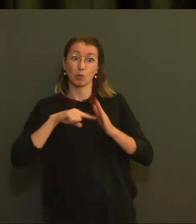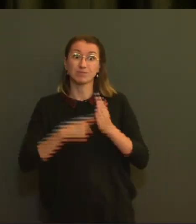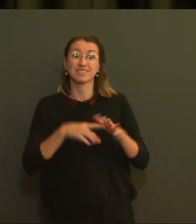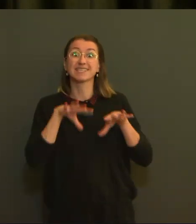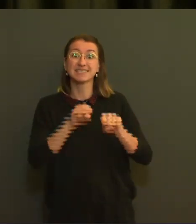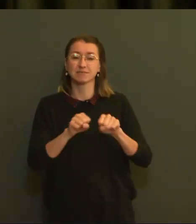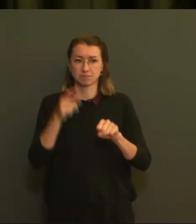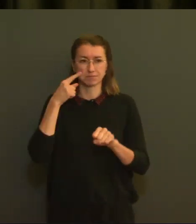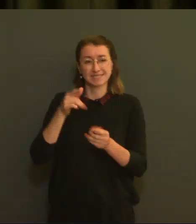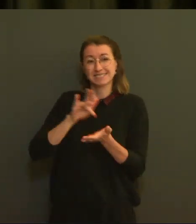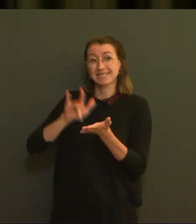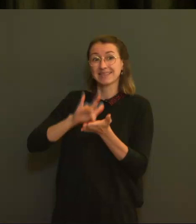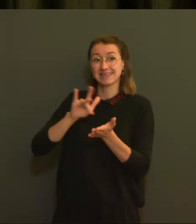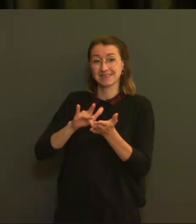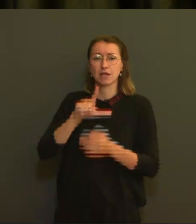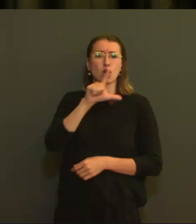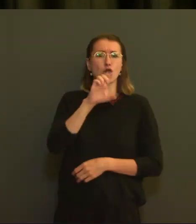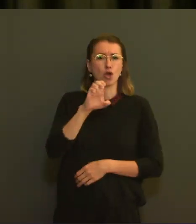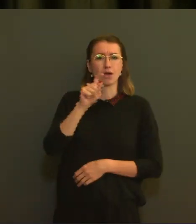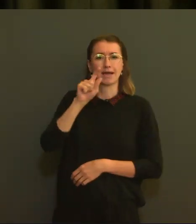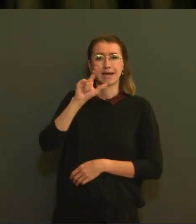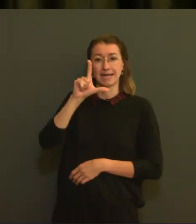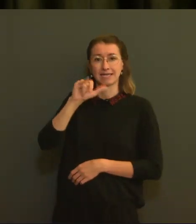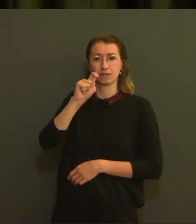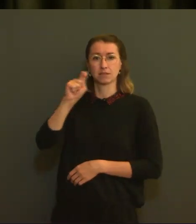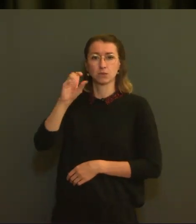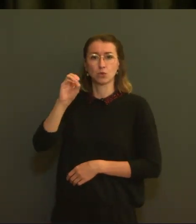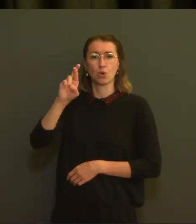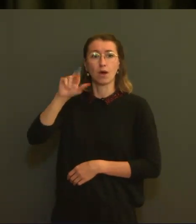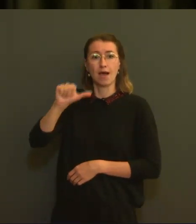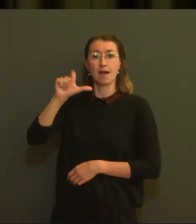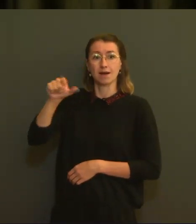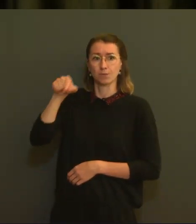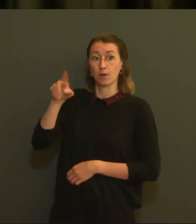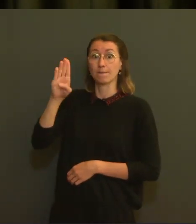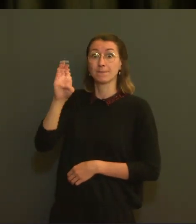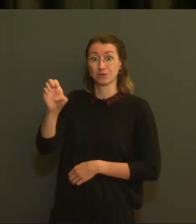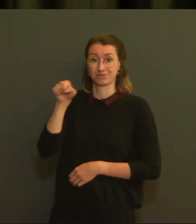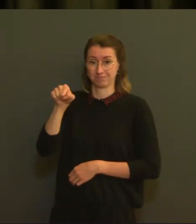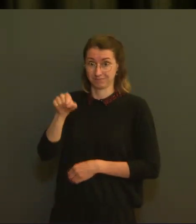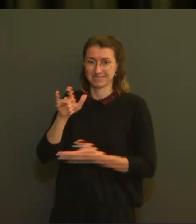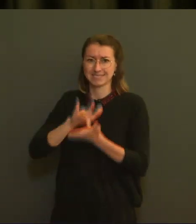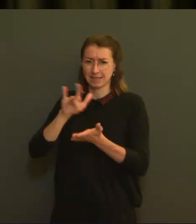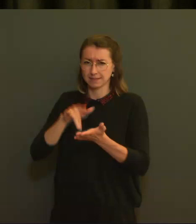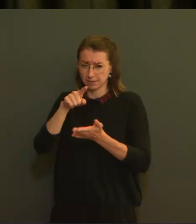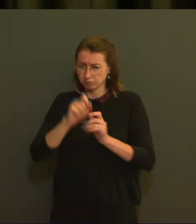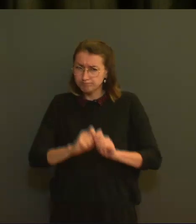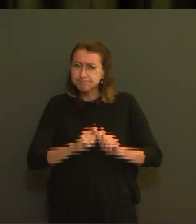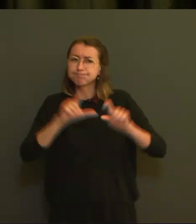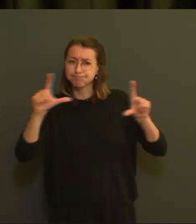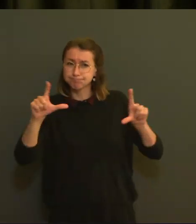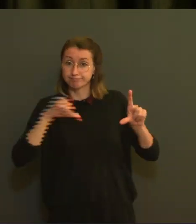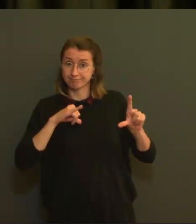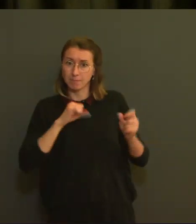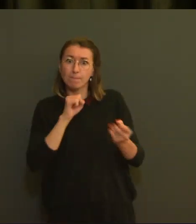lelittoral.be. Vous retrouverez aussi sur ce site un baromètre d'occupation des plages et nous conseillons à tous ceux qui prévoient de se rendre à la